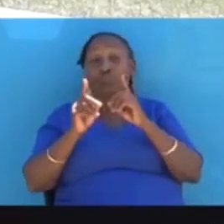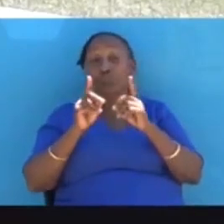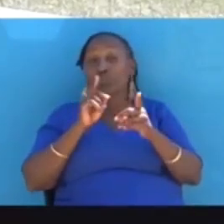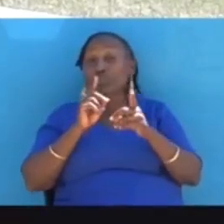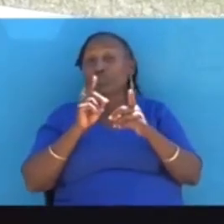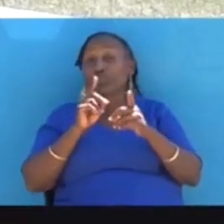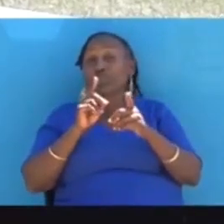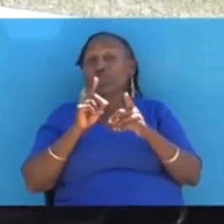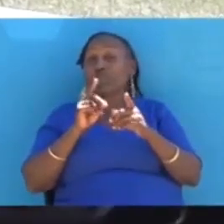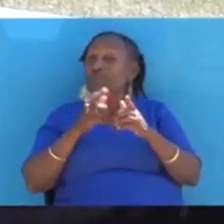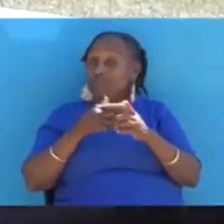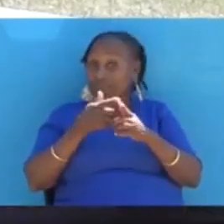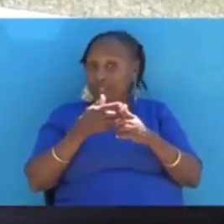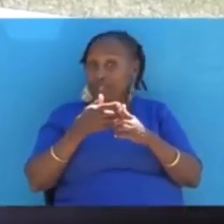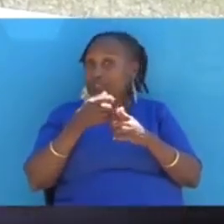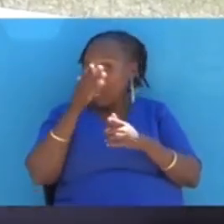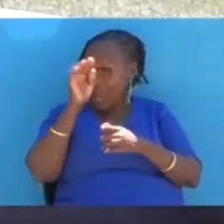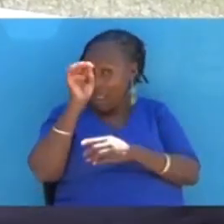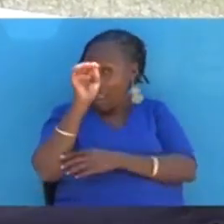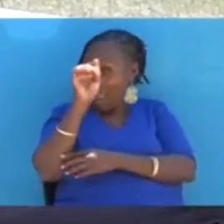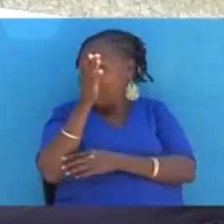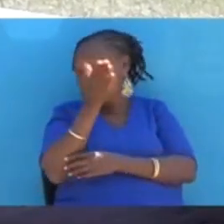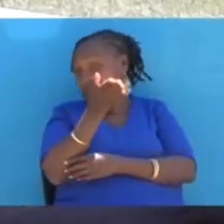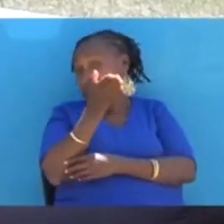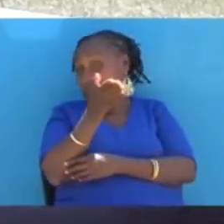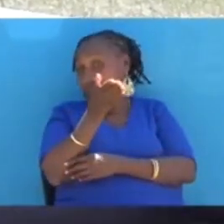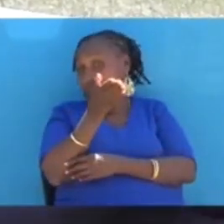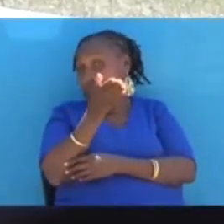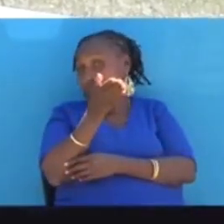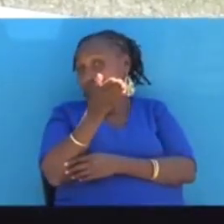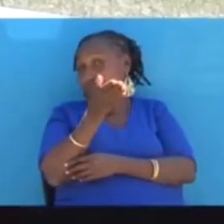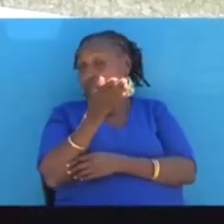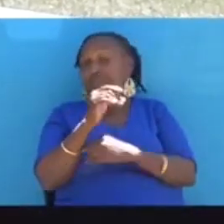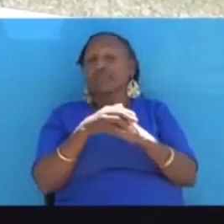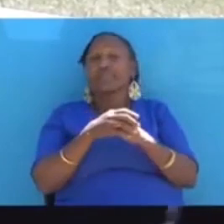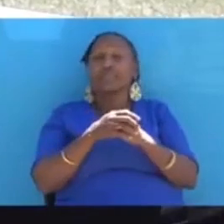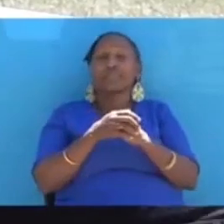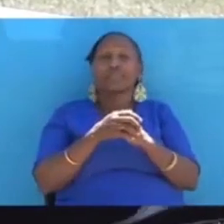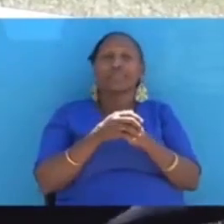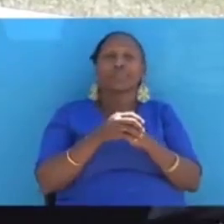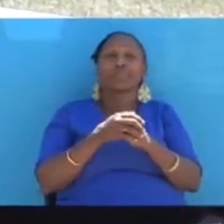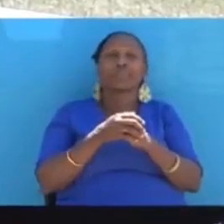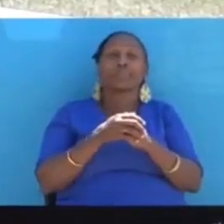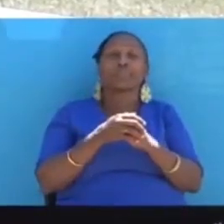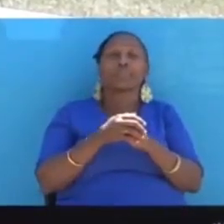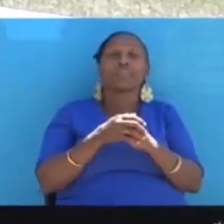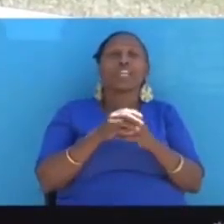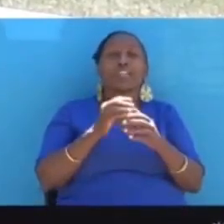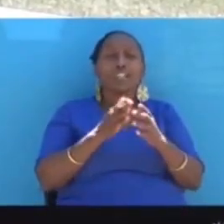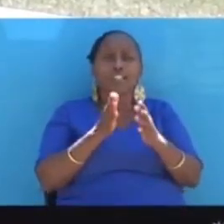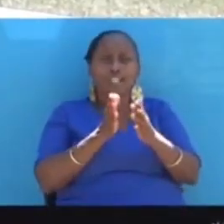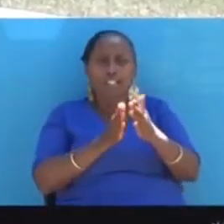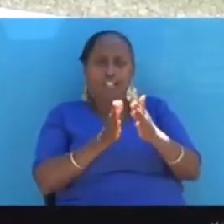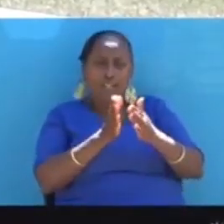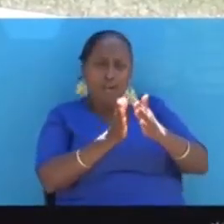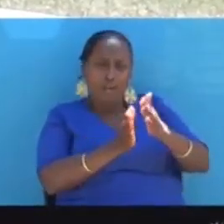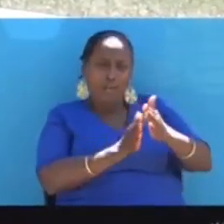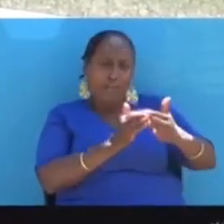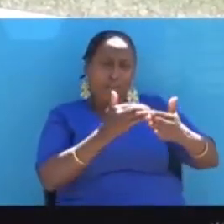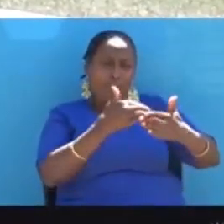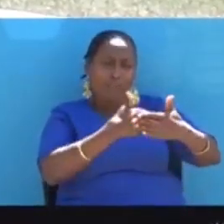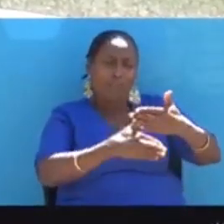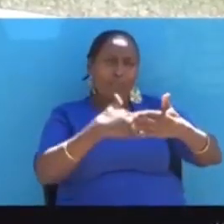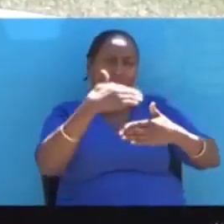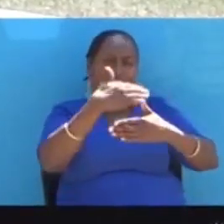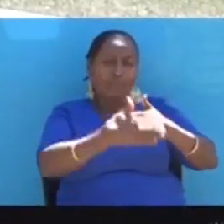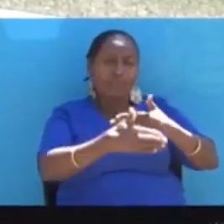umeenda, muulize huyu Sangok. Si yako hapa? Mambo ya mipaka, au wa Masai wafunguliwe